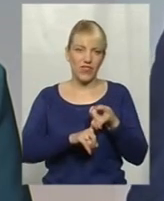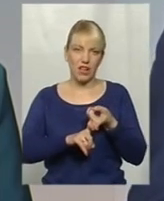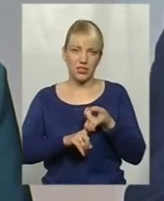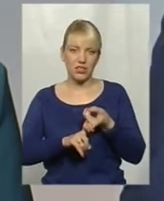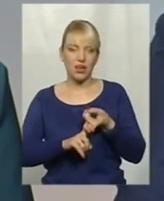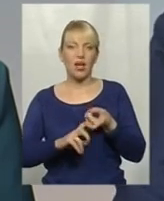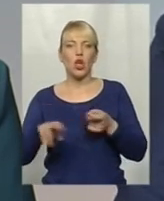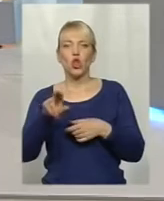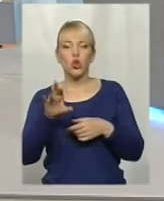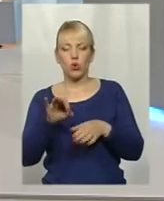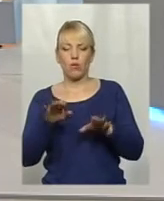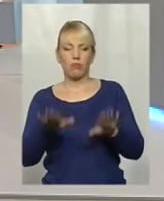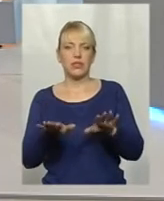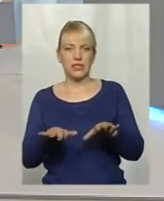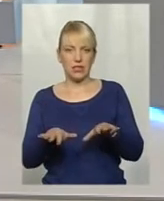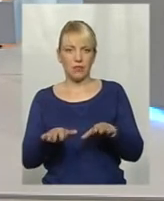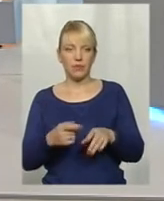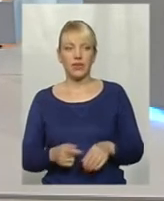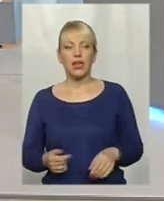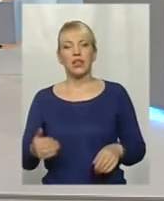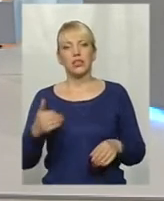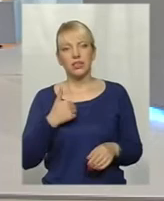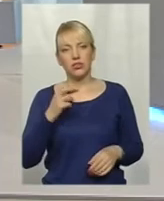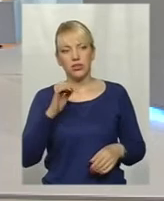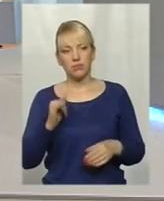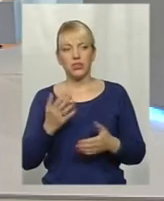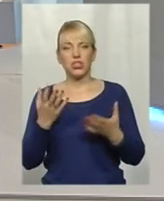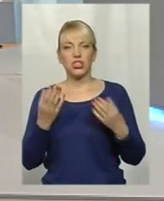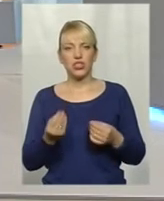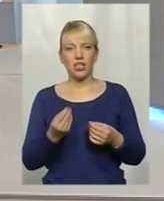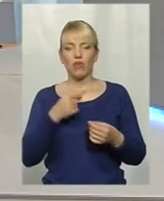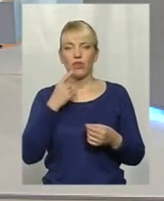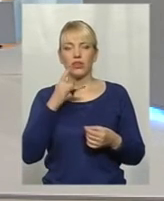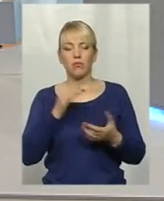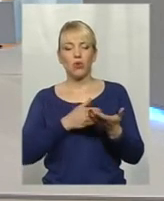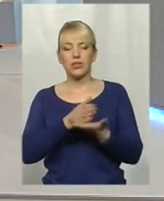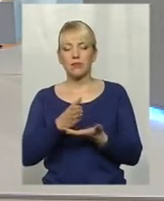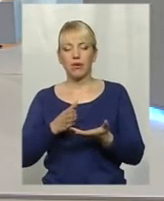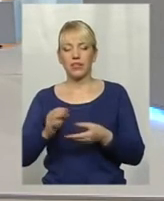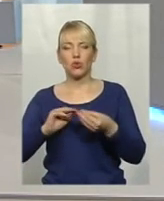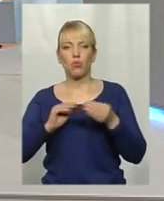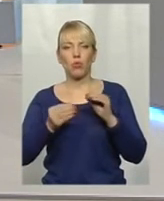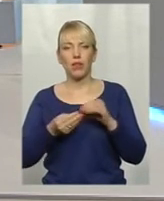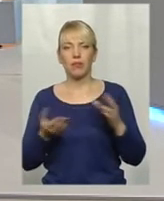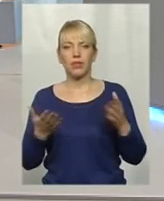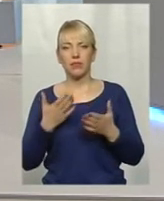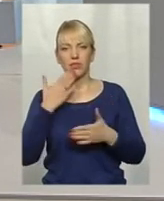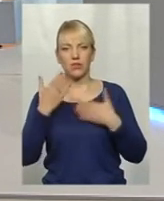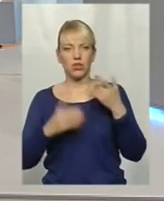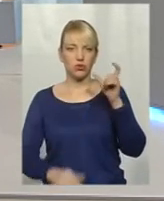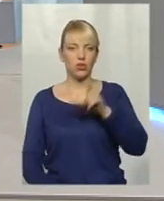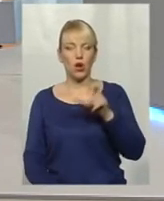людини. Хотілося б ще зачепити спектр проблем, з якими звертаються до вас люди, якщо ми говоримо